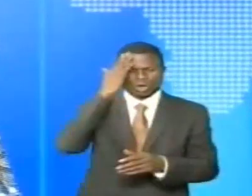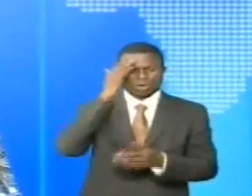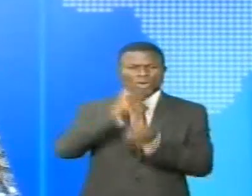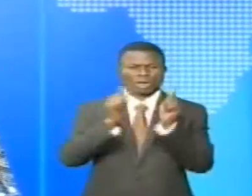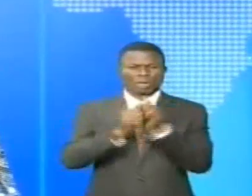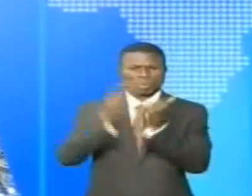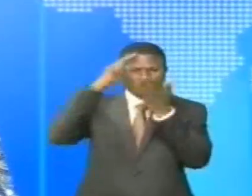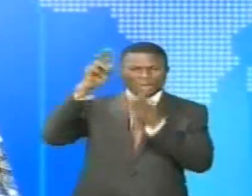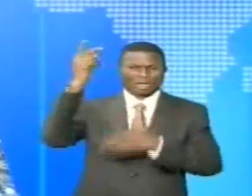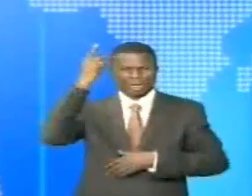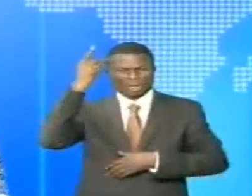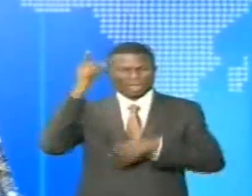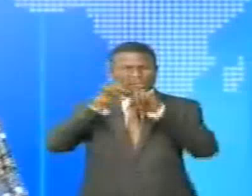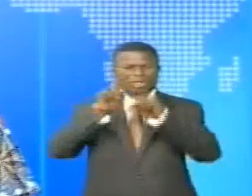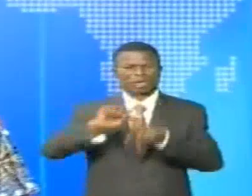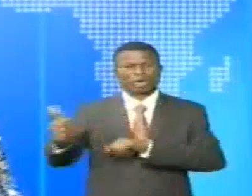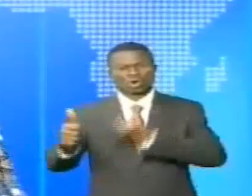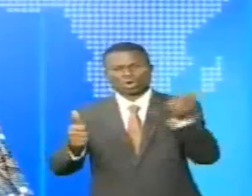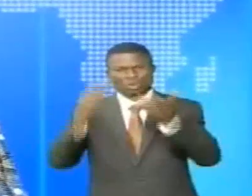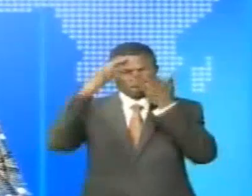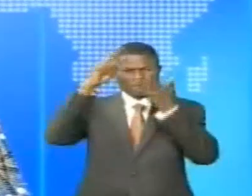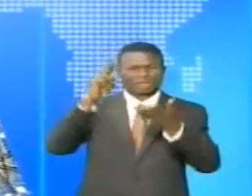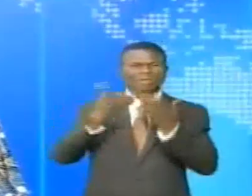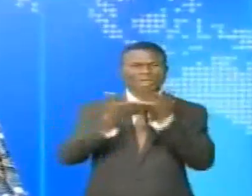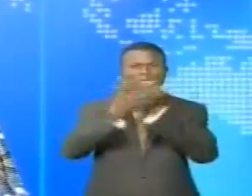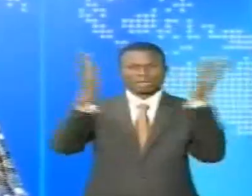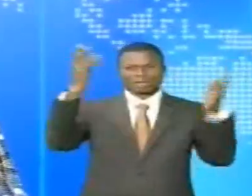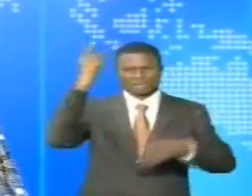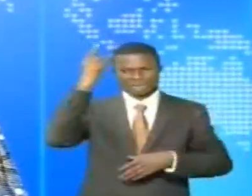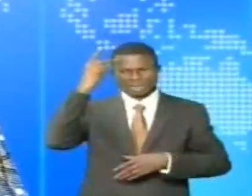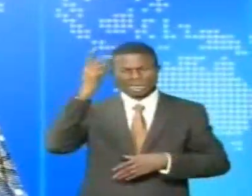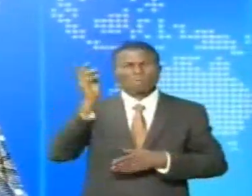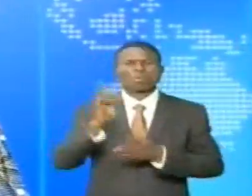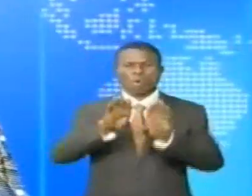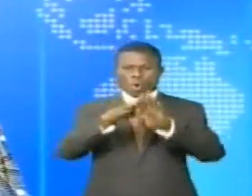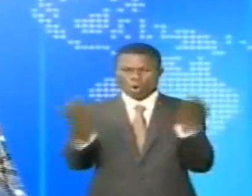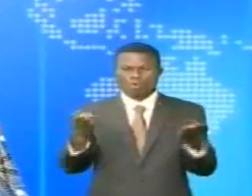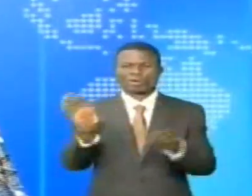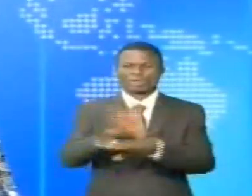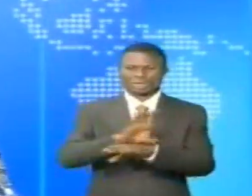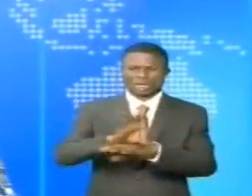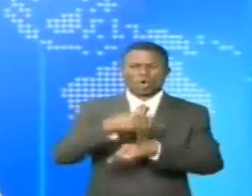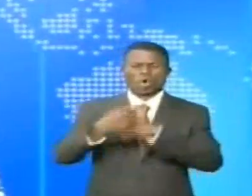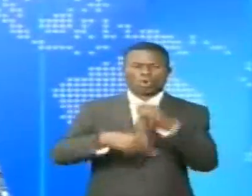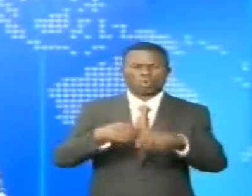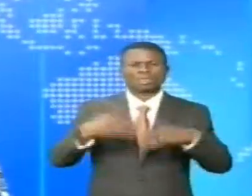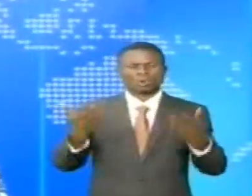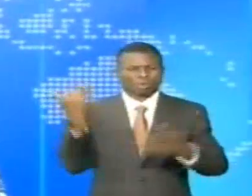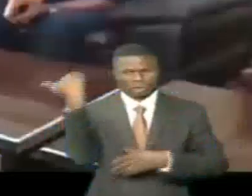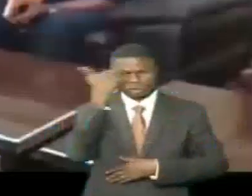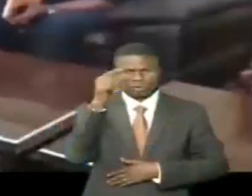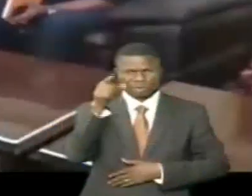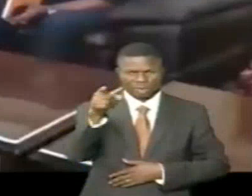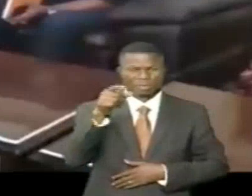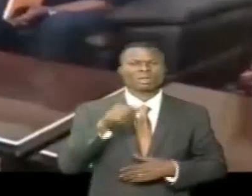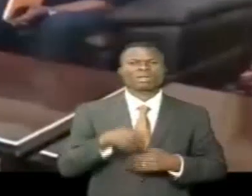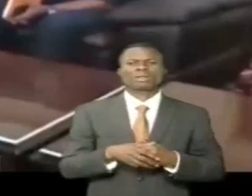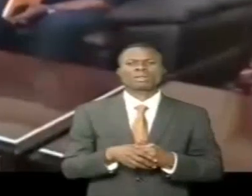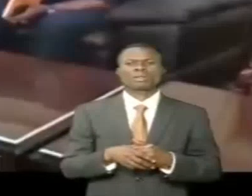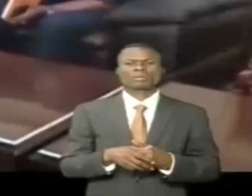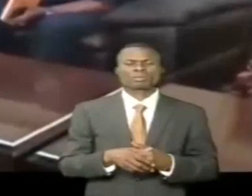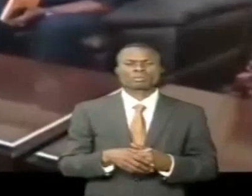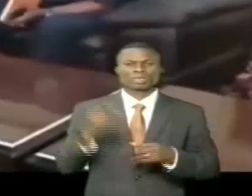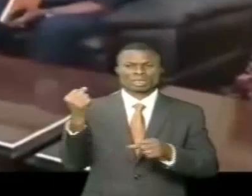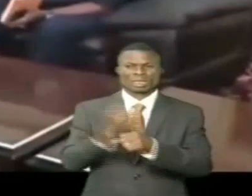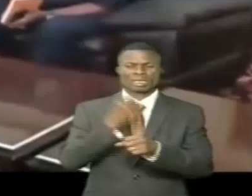de Kinshasa et d'autres établissements universitaires pour la reprise des cours. Explication Marie Kalong. Le fonctionnement